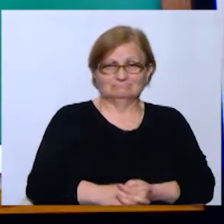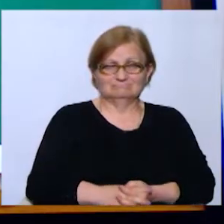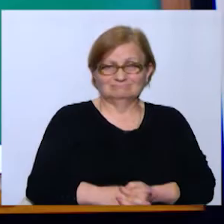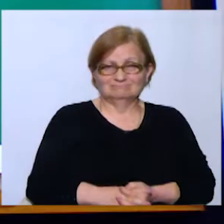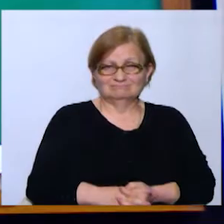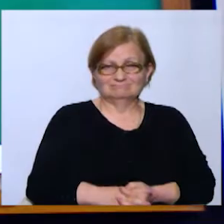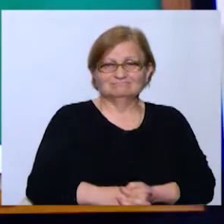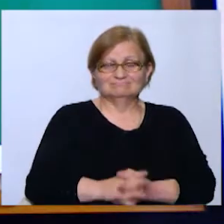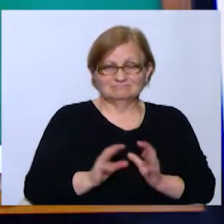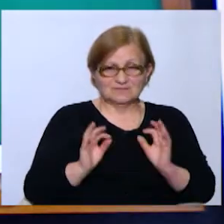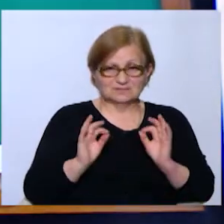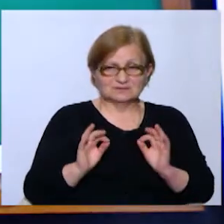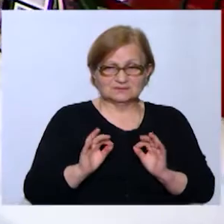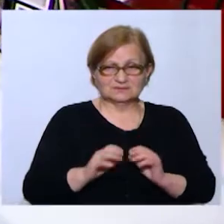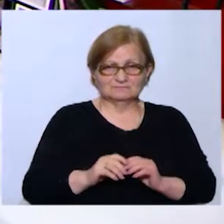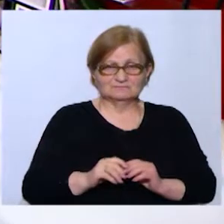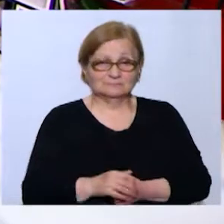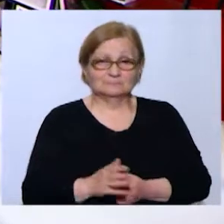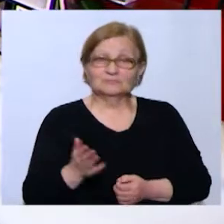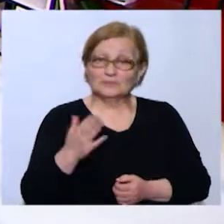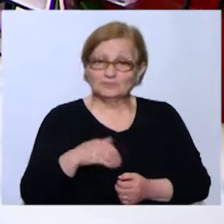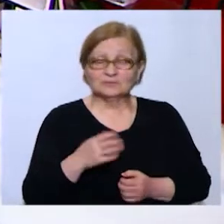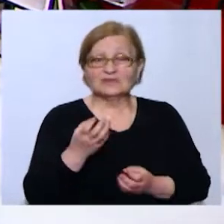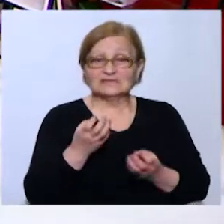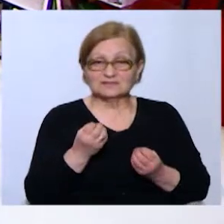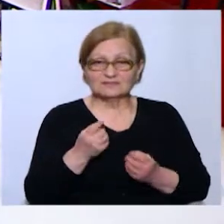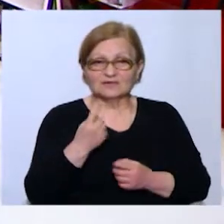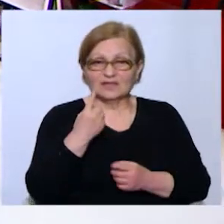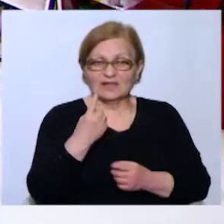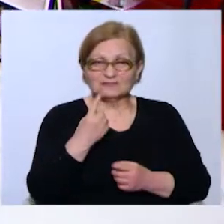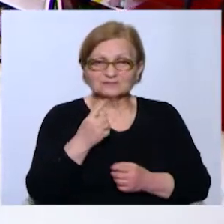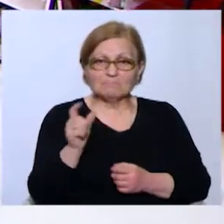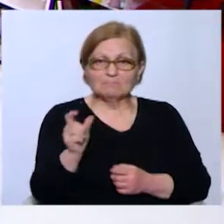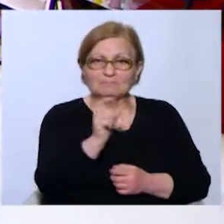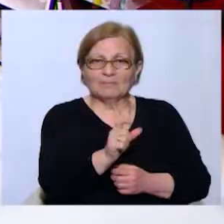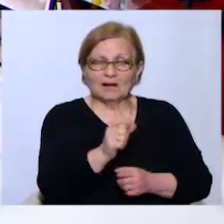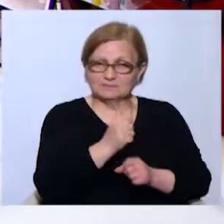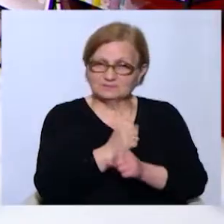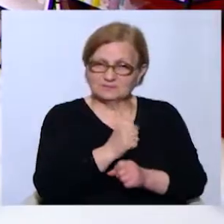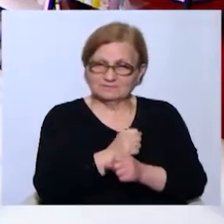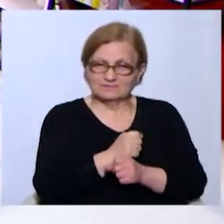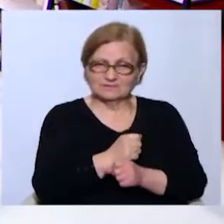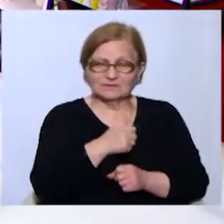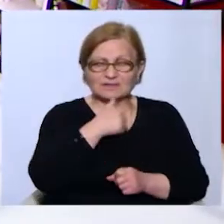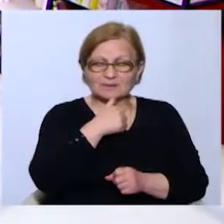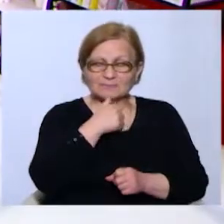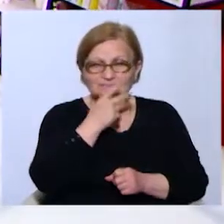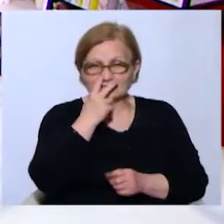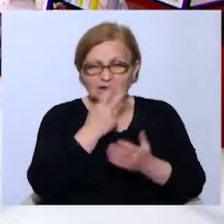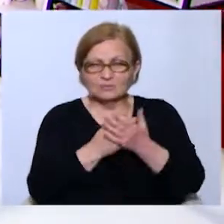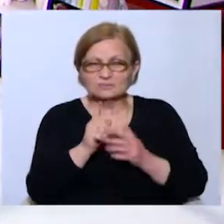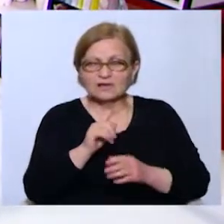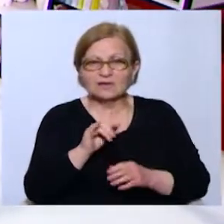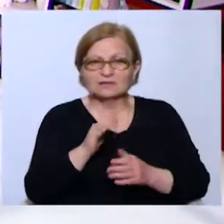14. მართალია. მოდი ახლა კიდევ ერთი მაგალითი გავაკეთოთ. აბა ნახოთ კიდევ რა გვაქვს